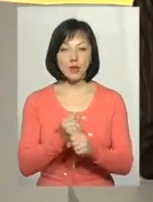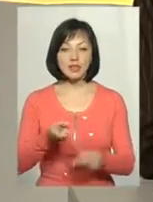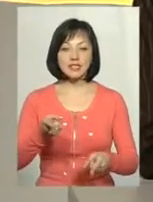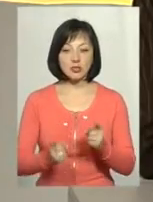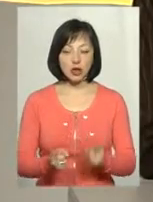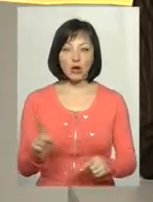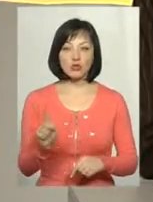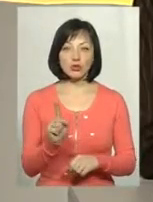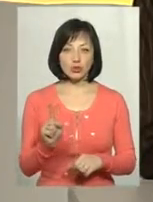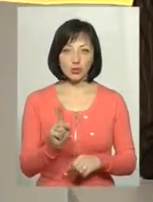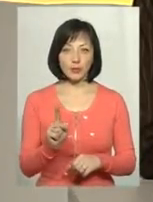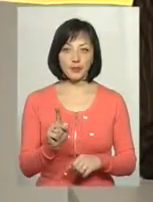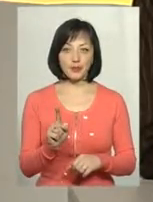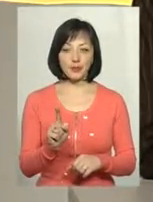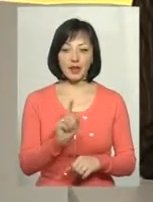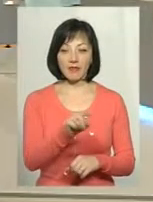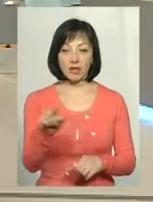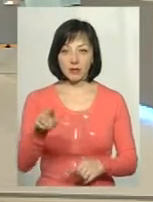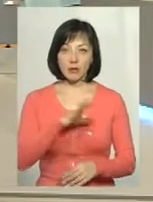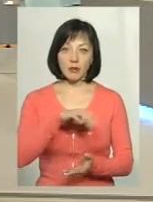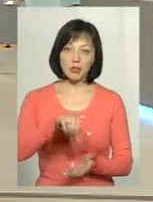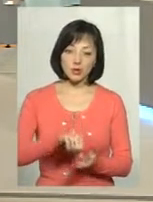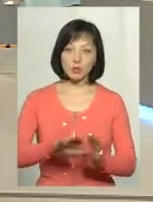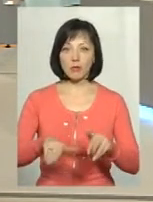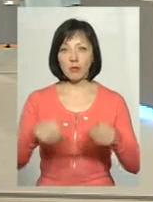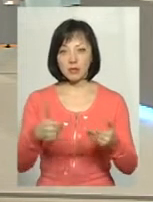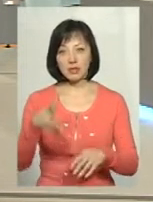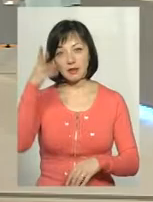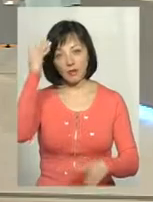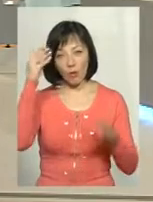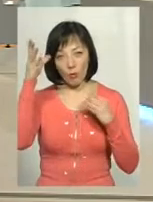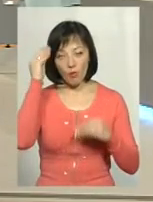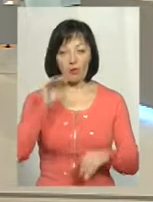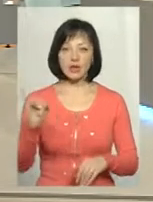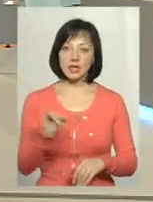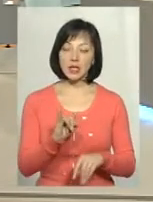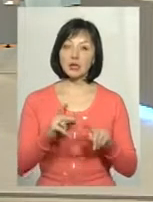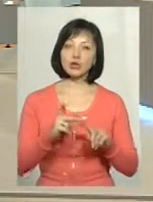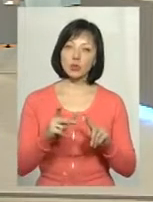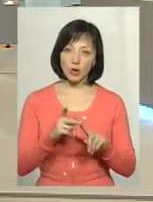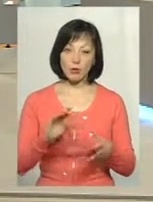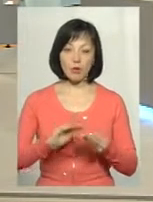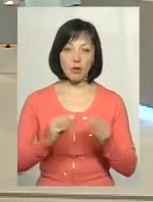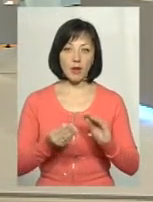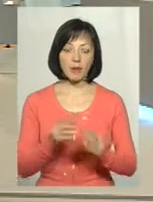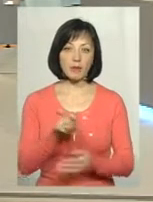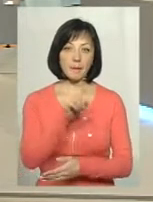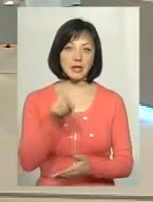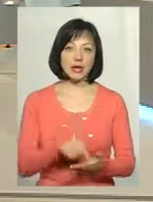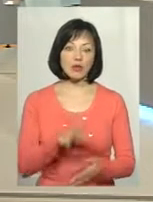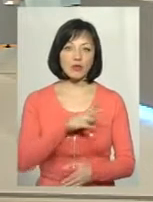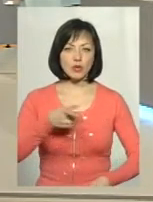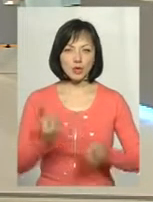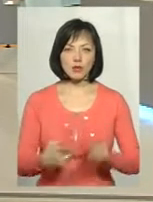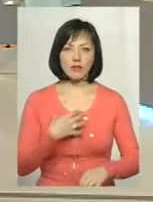вони присутні були, давали свої пропозиції, ми все це враховували. І другим таким проблемним питанням, яке було